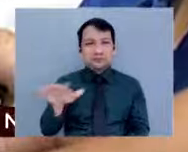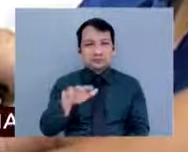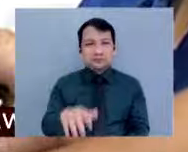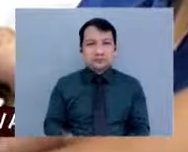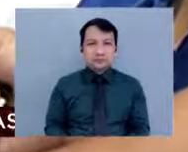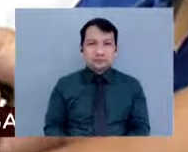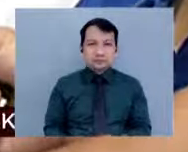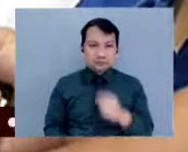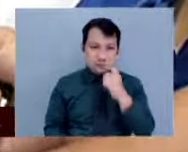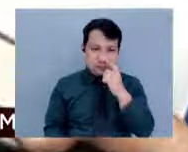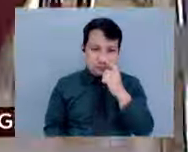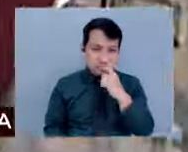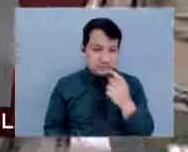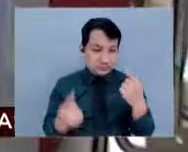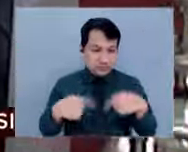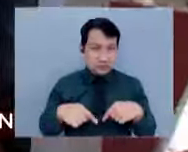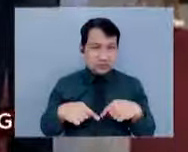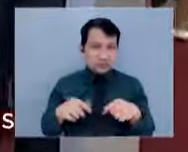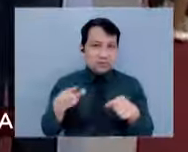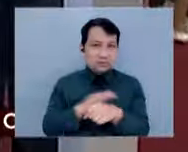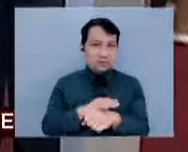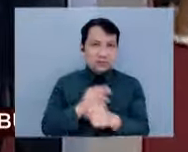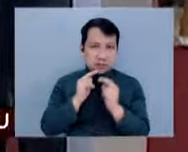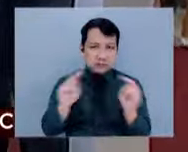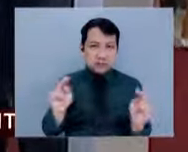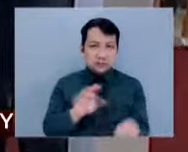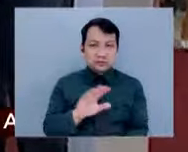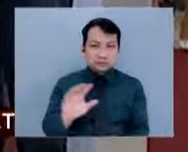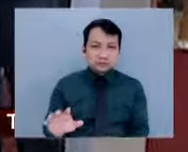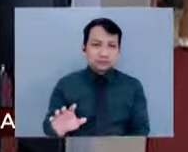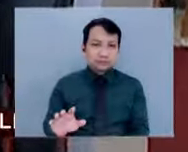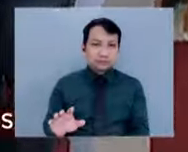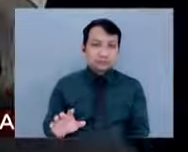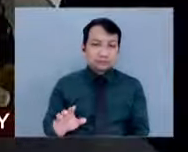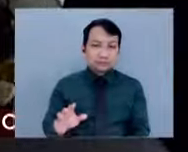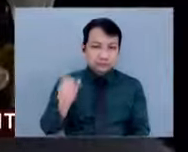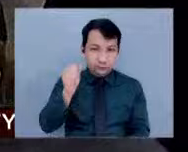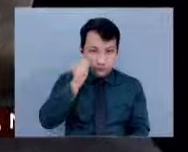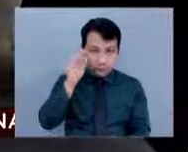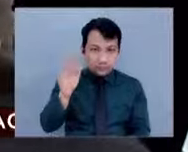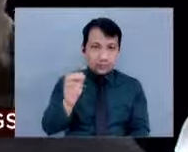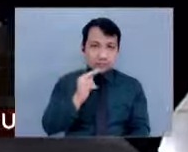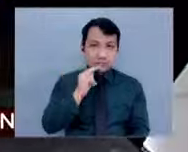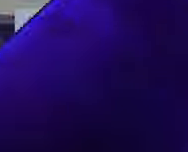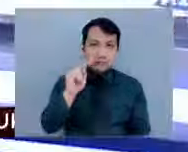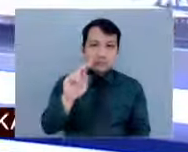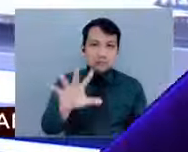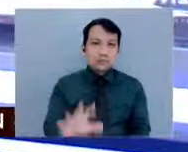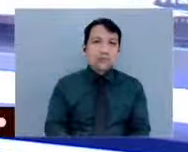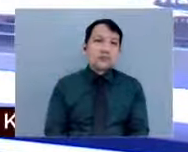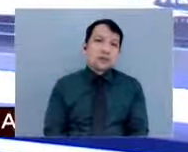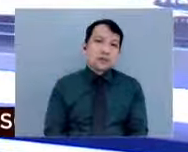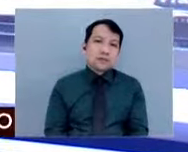rin magkaroon ng congestion. Nagbabalita mula sa frontline, Shaila Francisco, News 5.